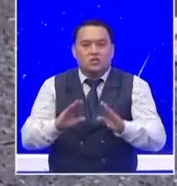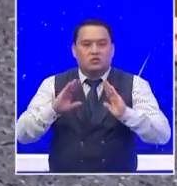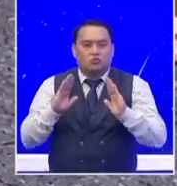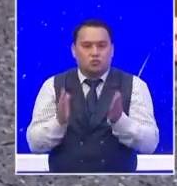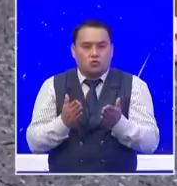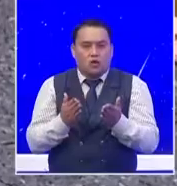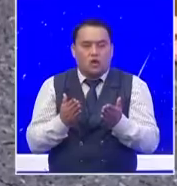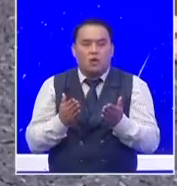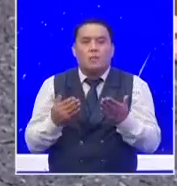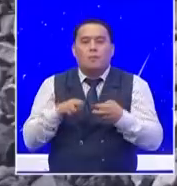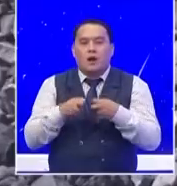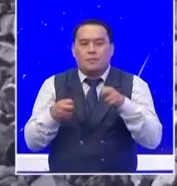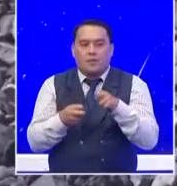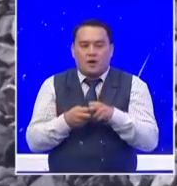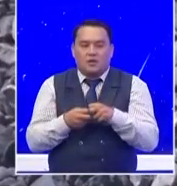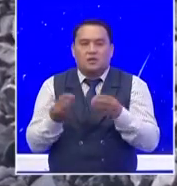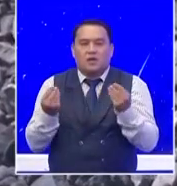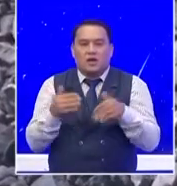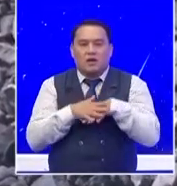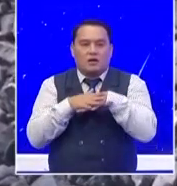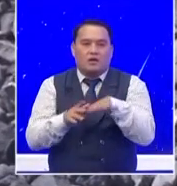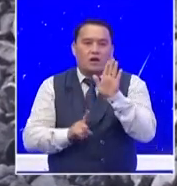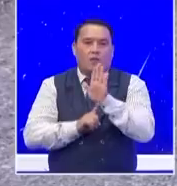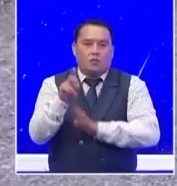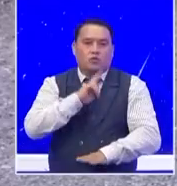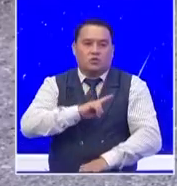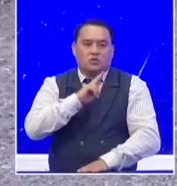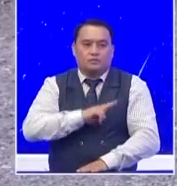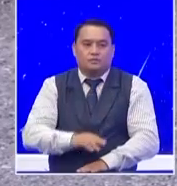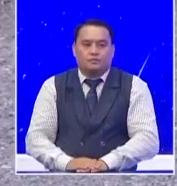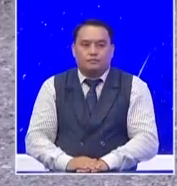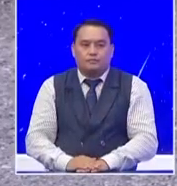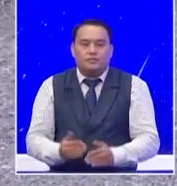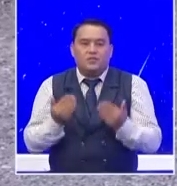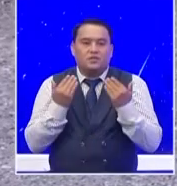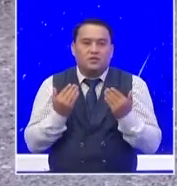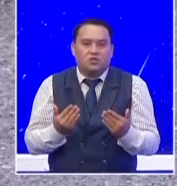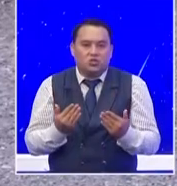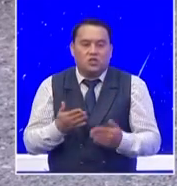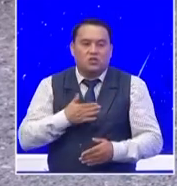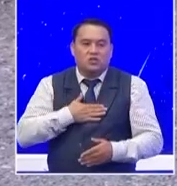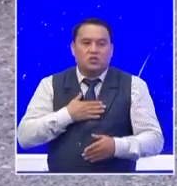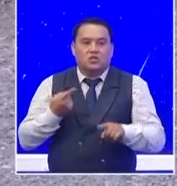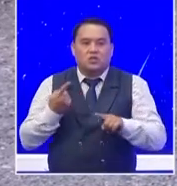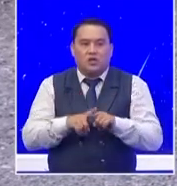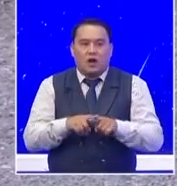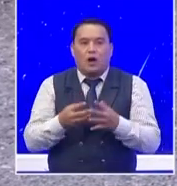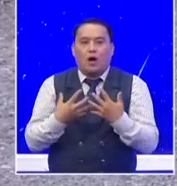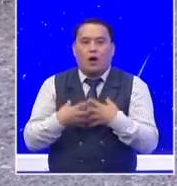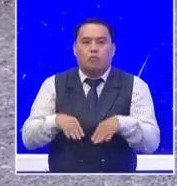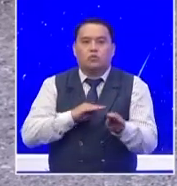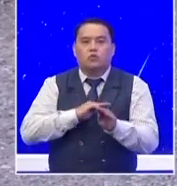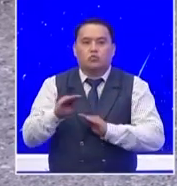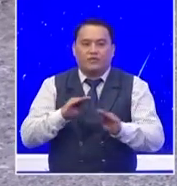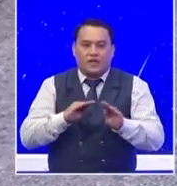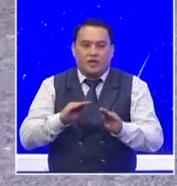Проблема не нова. И вот, наконец, средства выделены. Работа начинается. В данное время идет дислокация техники, оборудования